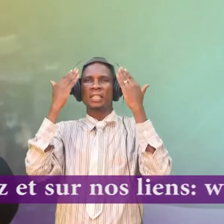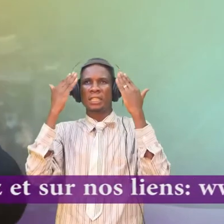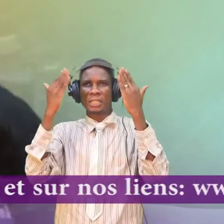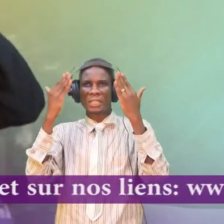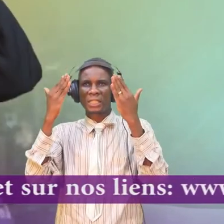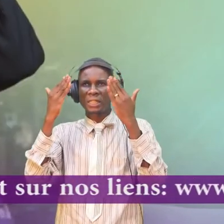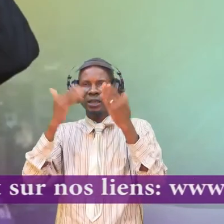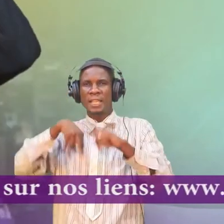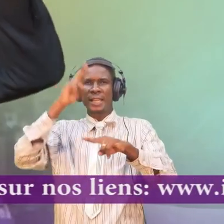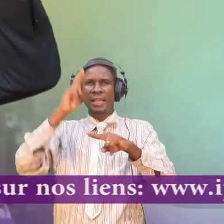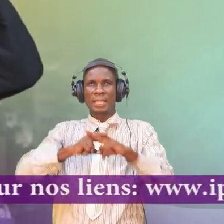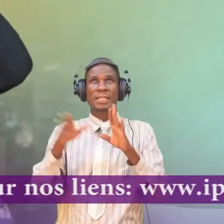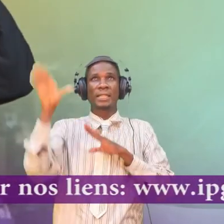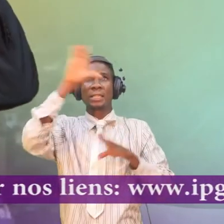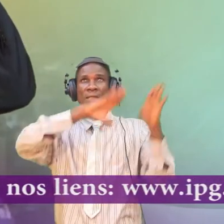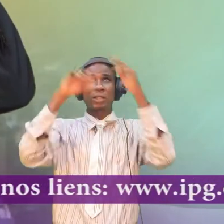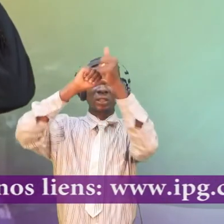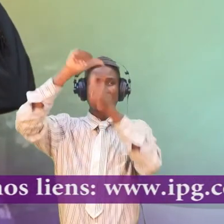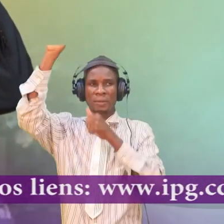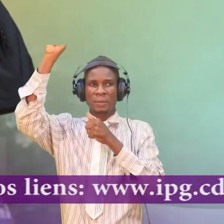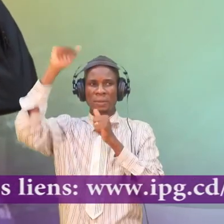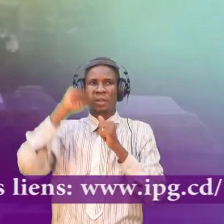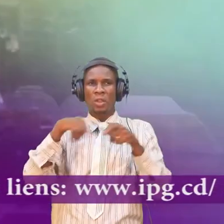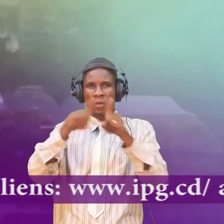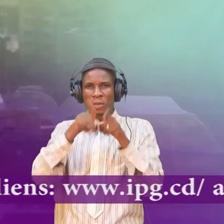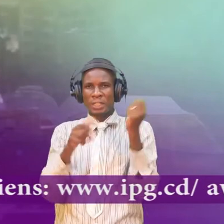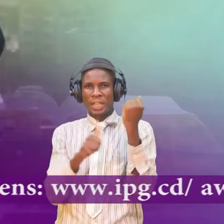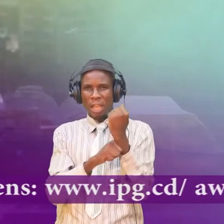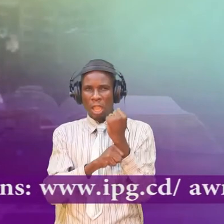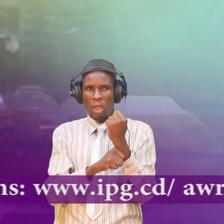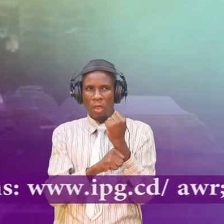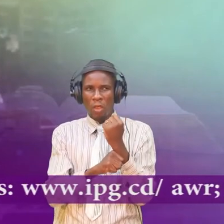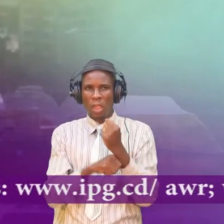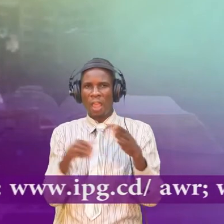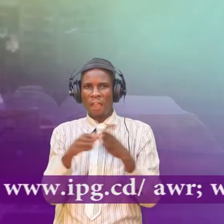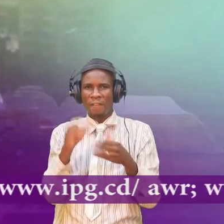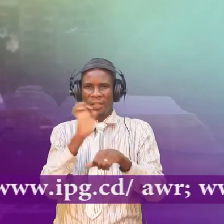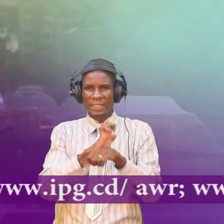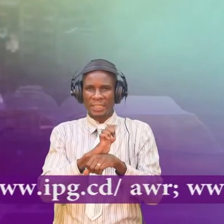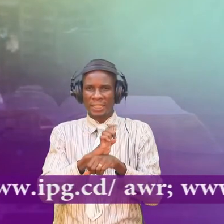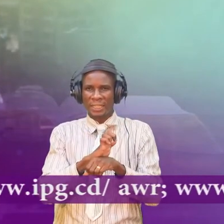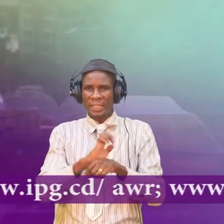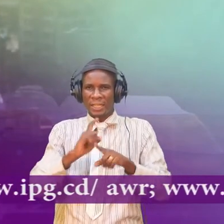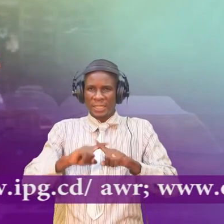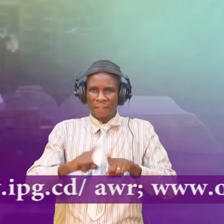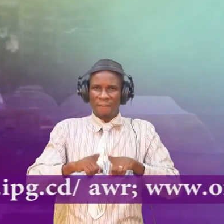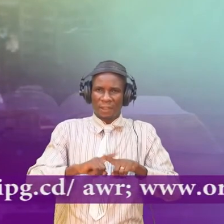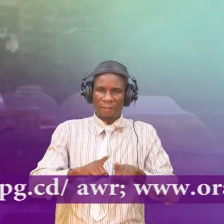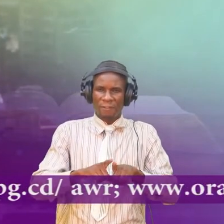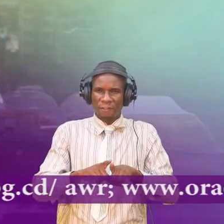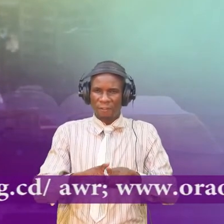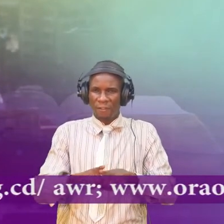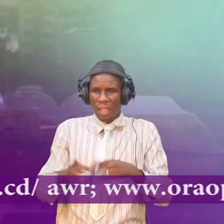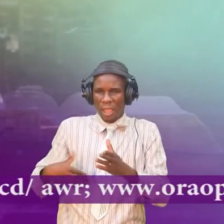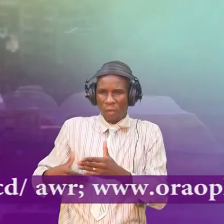Wanasema Mungu au wokovu anapatikana kwenye kilele cha mlima. Kwa hiyo unaweza